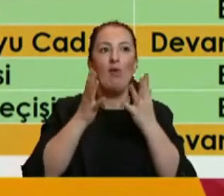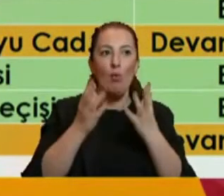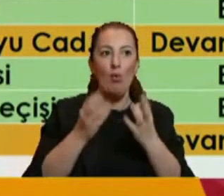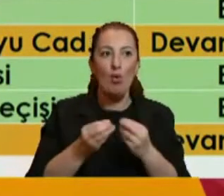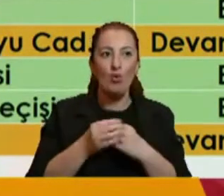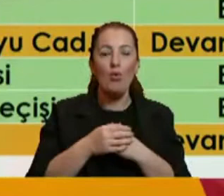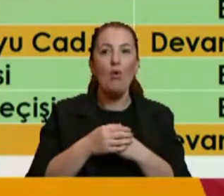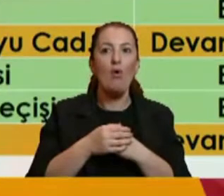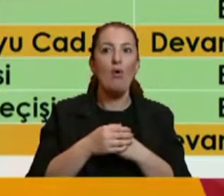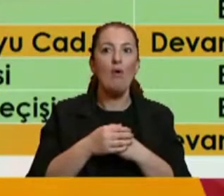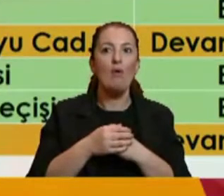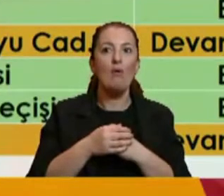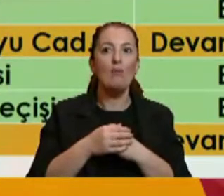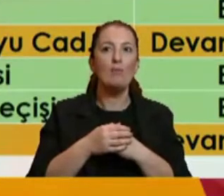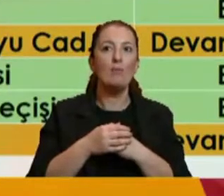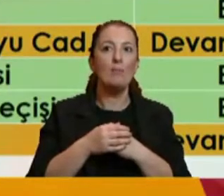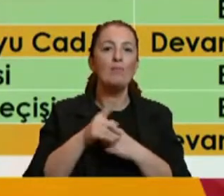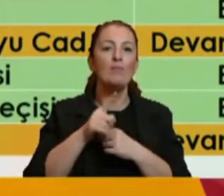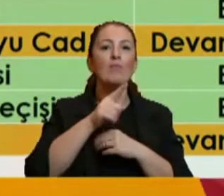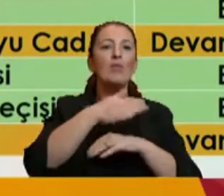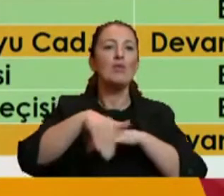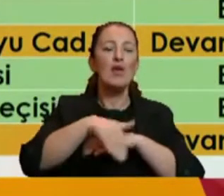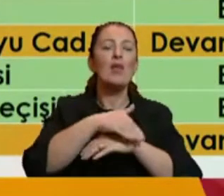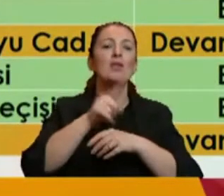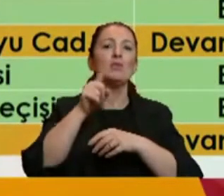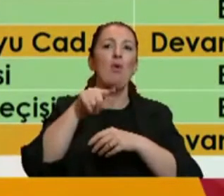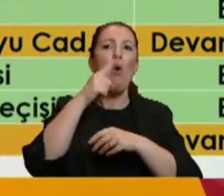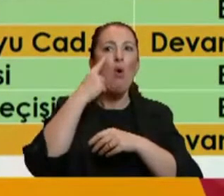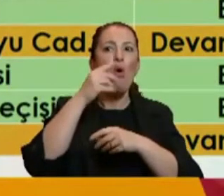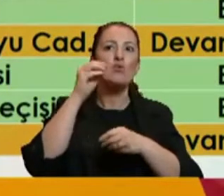hamamderesi Manastır Caddesi bitti